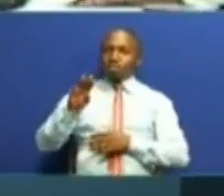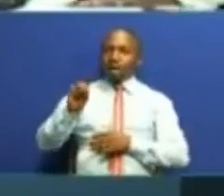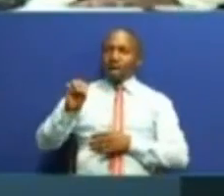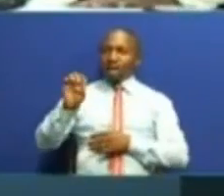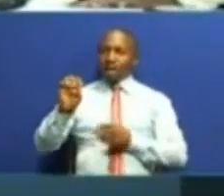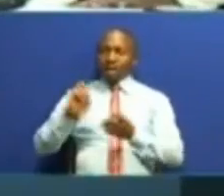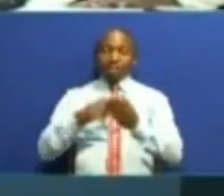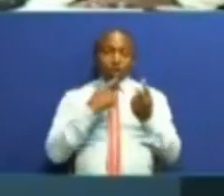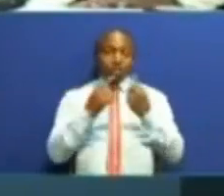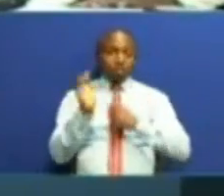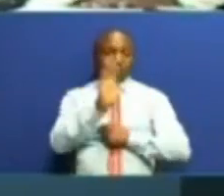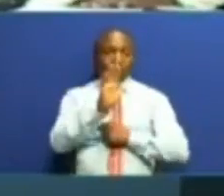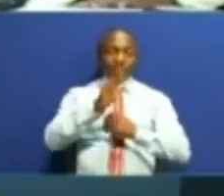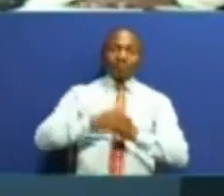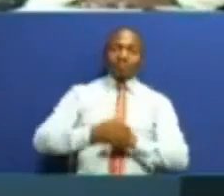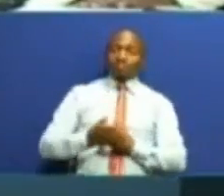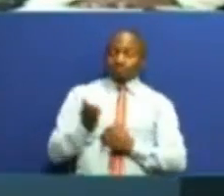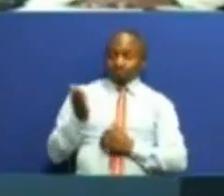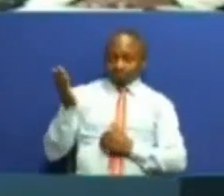ni mazungumzo yao.